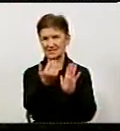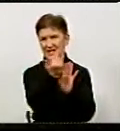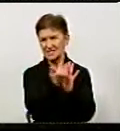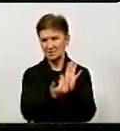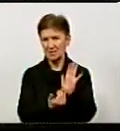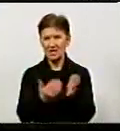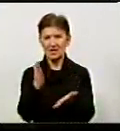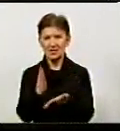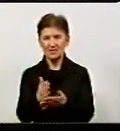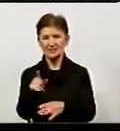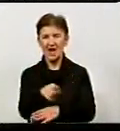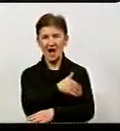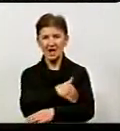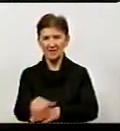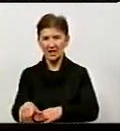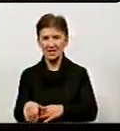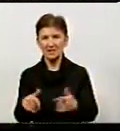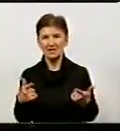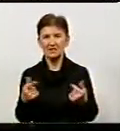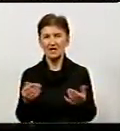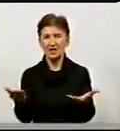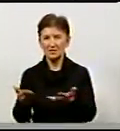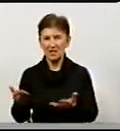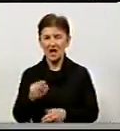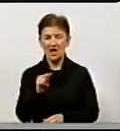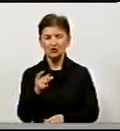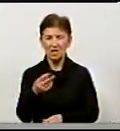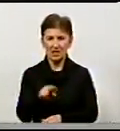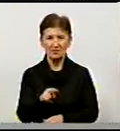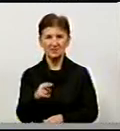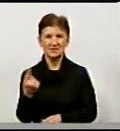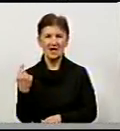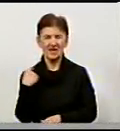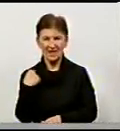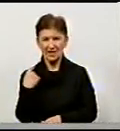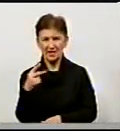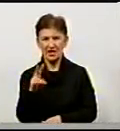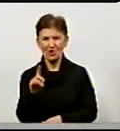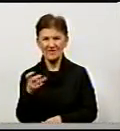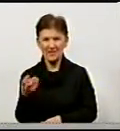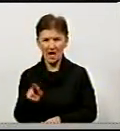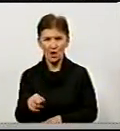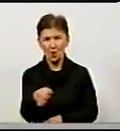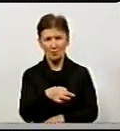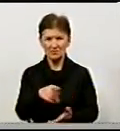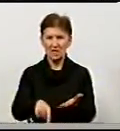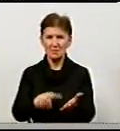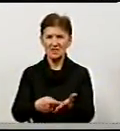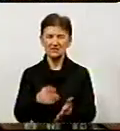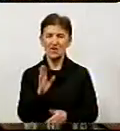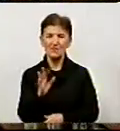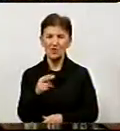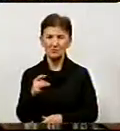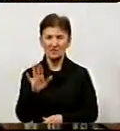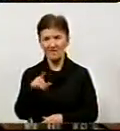є адреси повністю, де в Челябинська область, там Кірово-Чепецьк, там місто